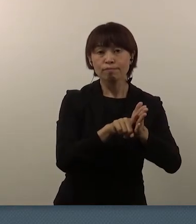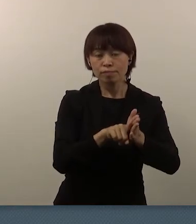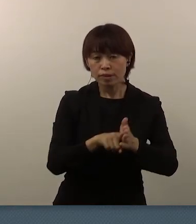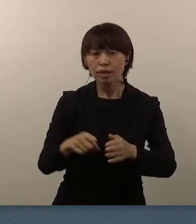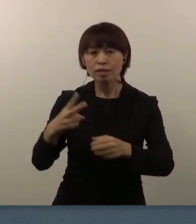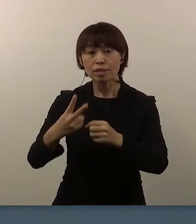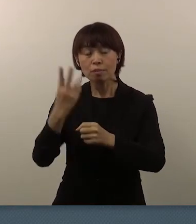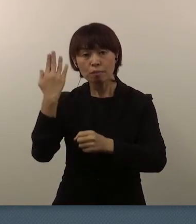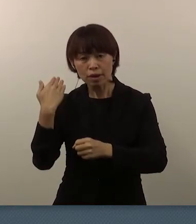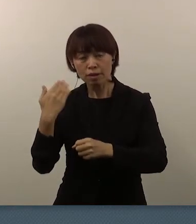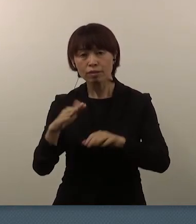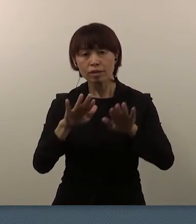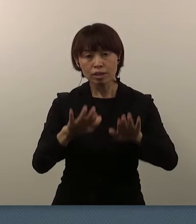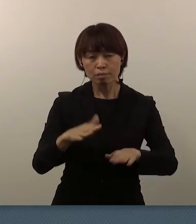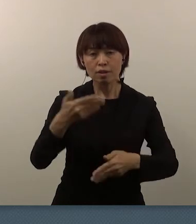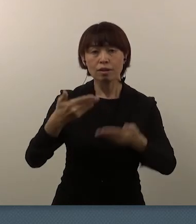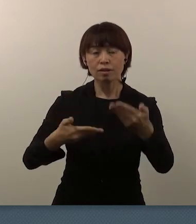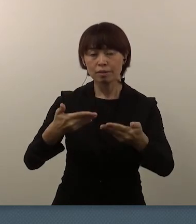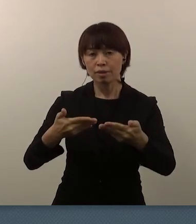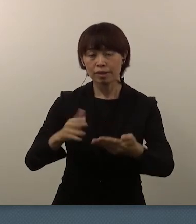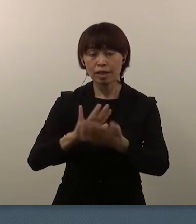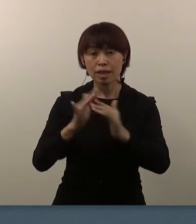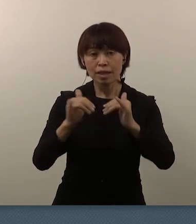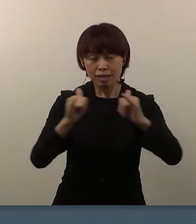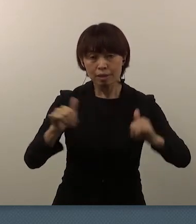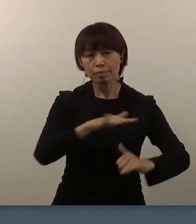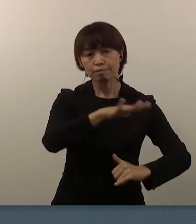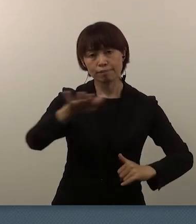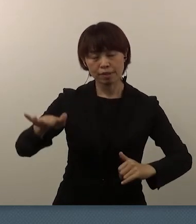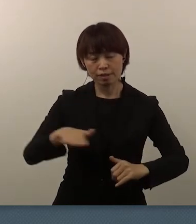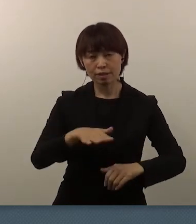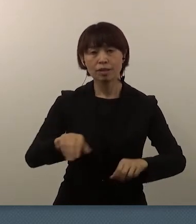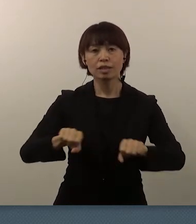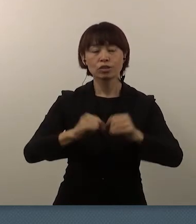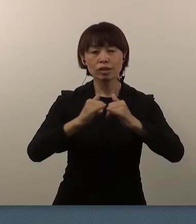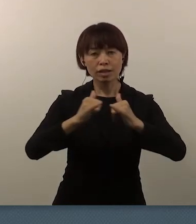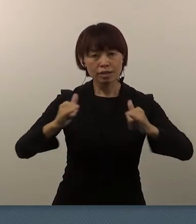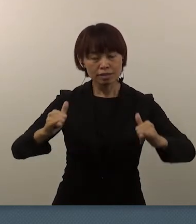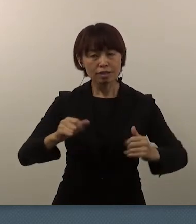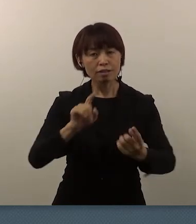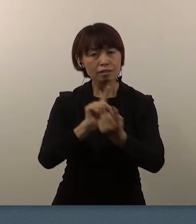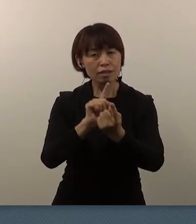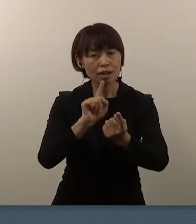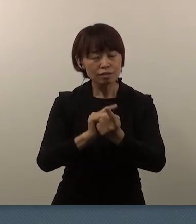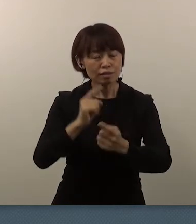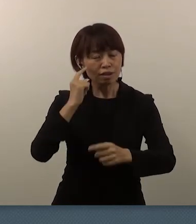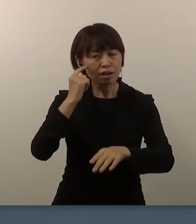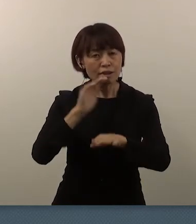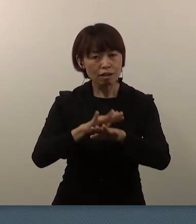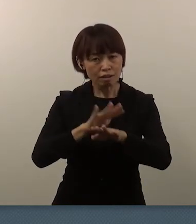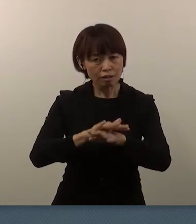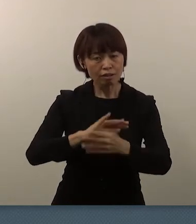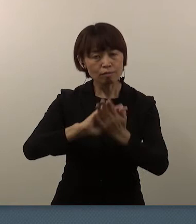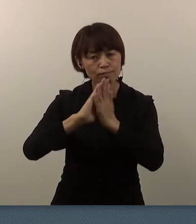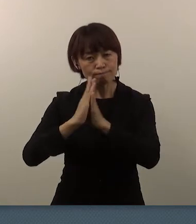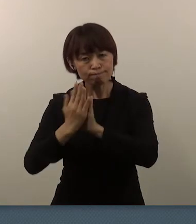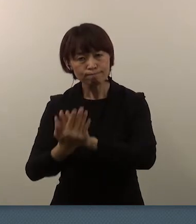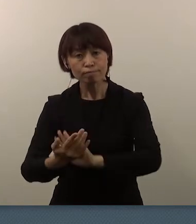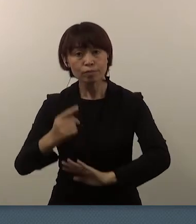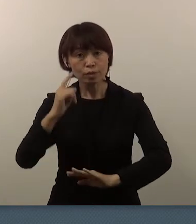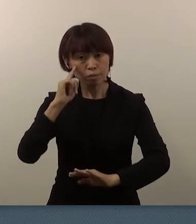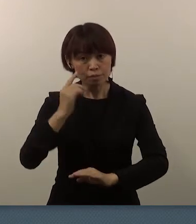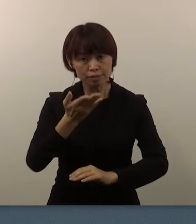奈川県民の方の障害者に対するこう意識といいますか考え方というのは変わったと知事はお考えでしょうか。 そうですね、